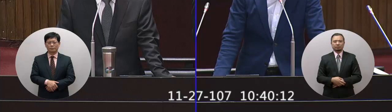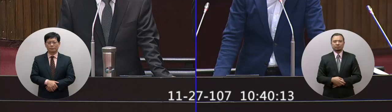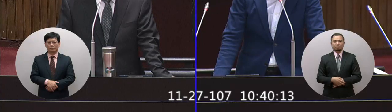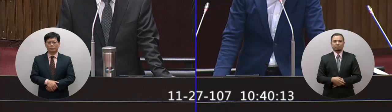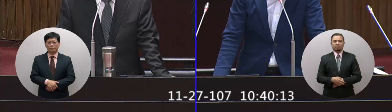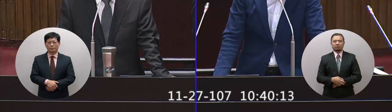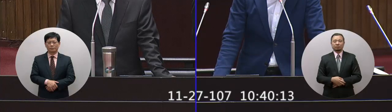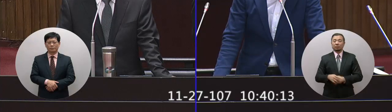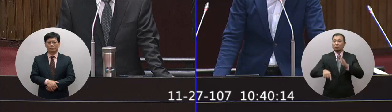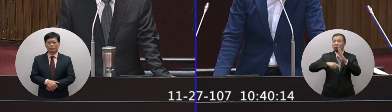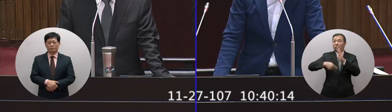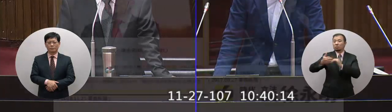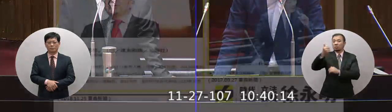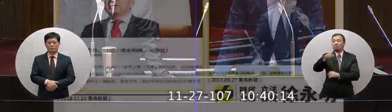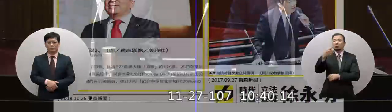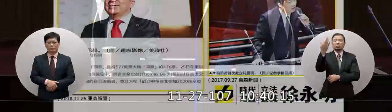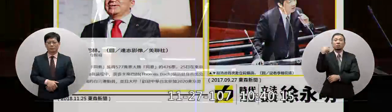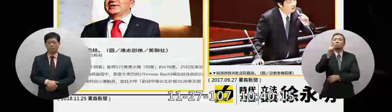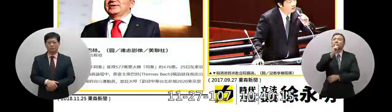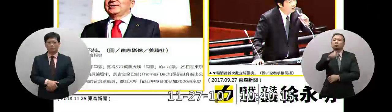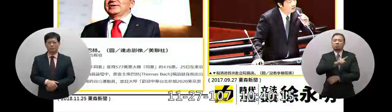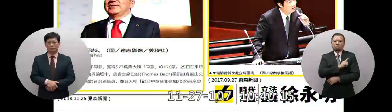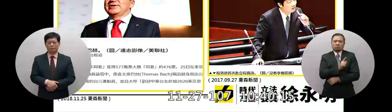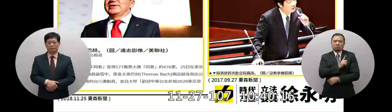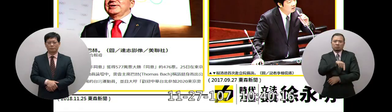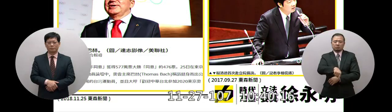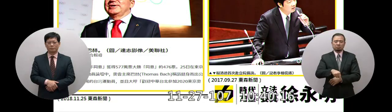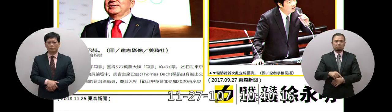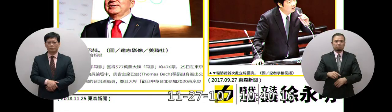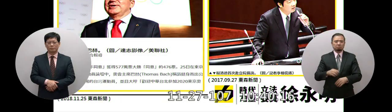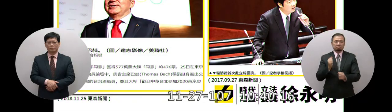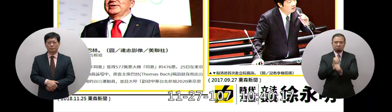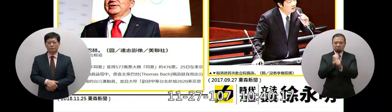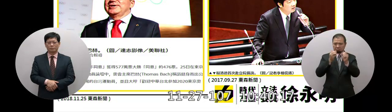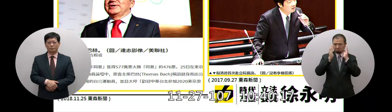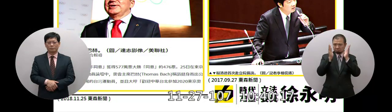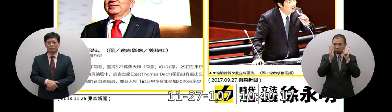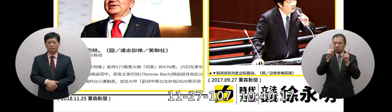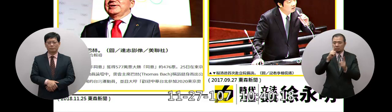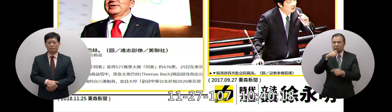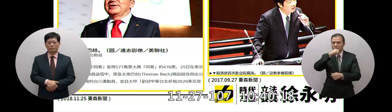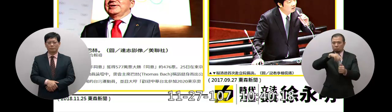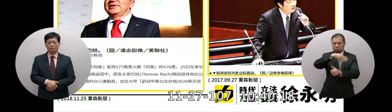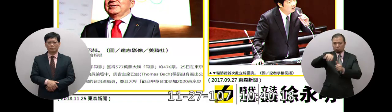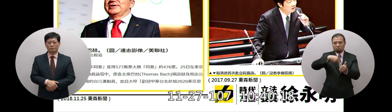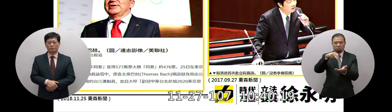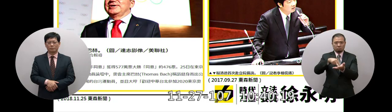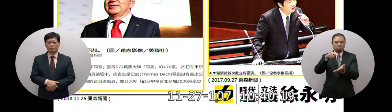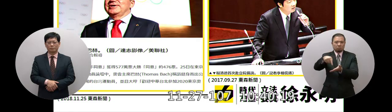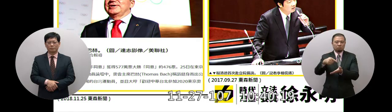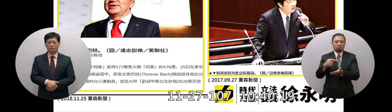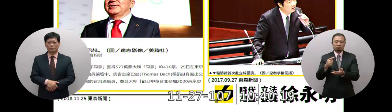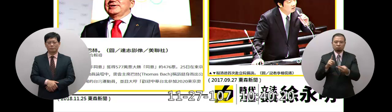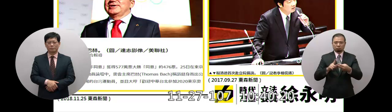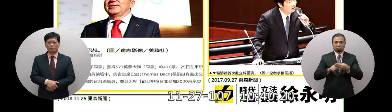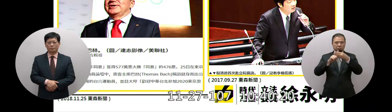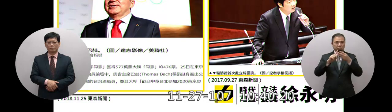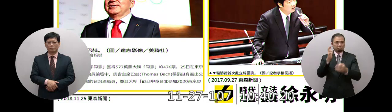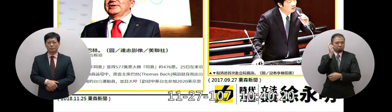院长，你之前讲过你是个务实的台独主义者，面对这样的公投结果，我们未